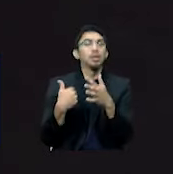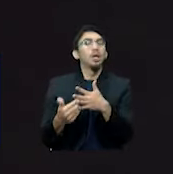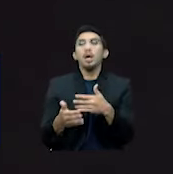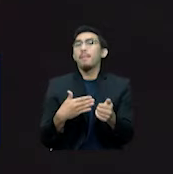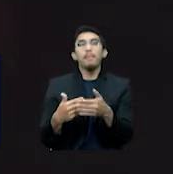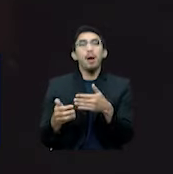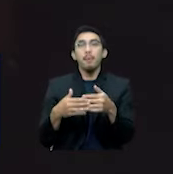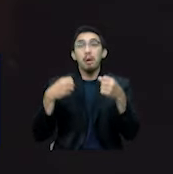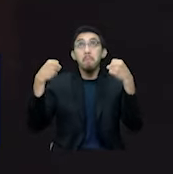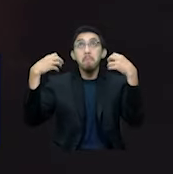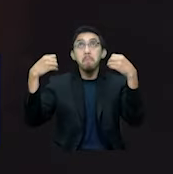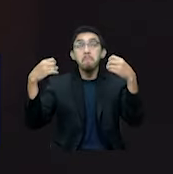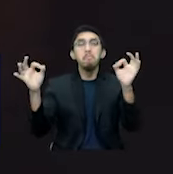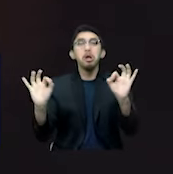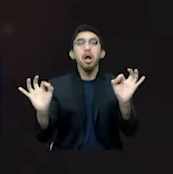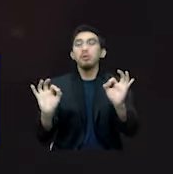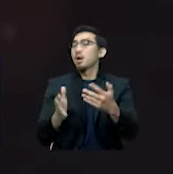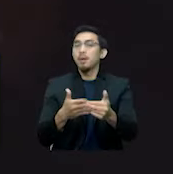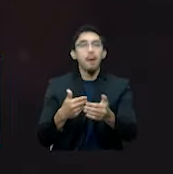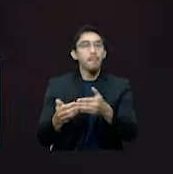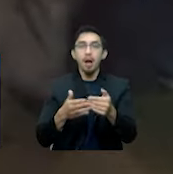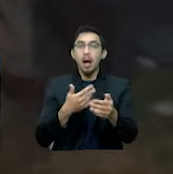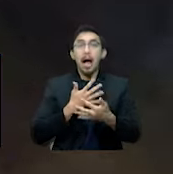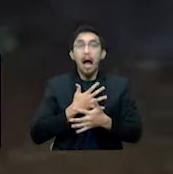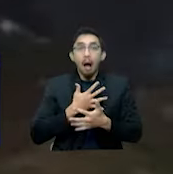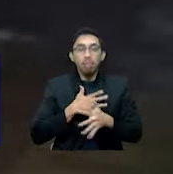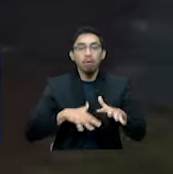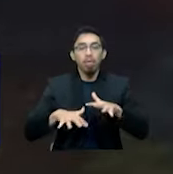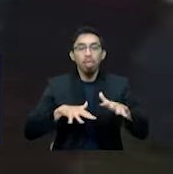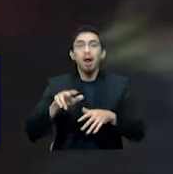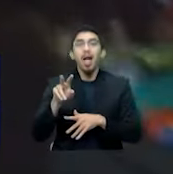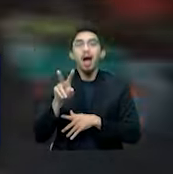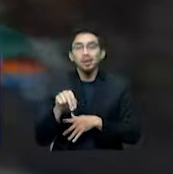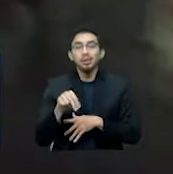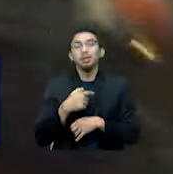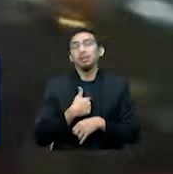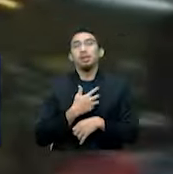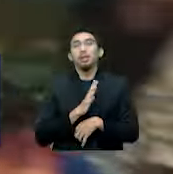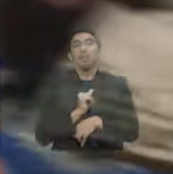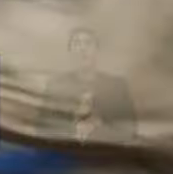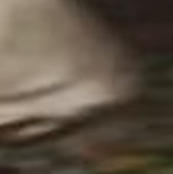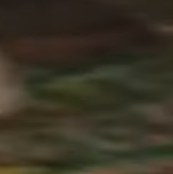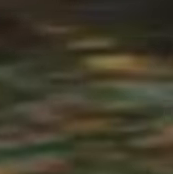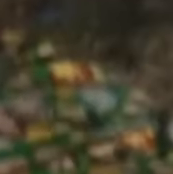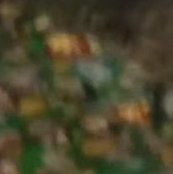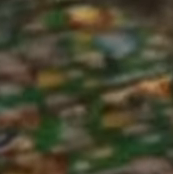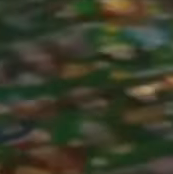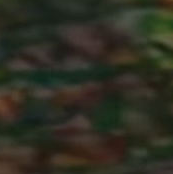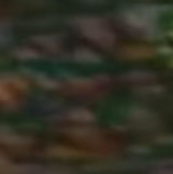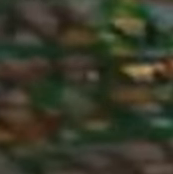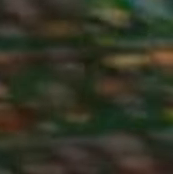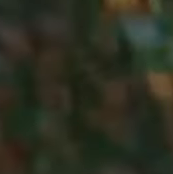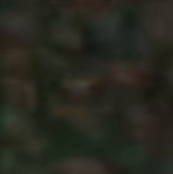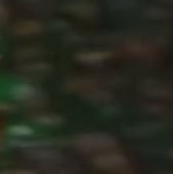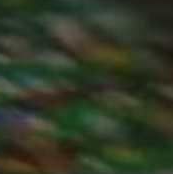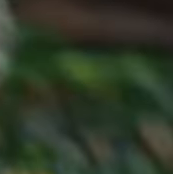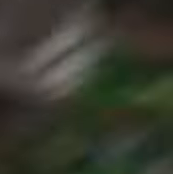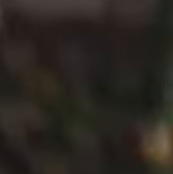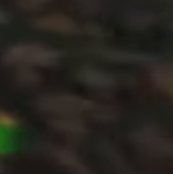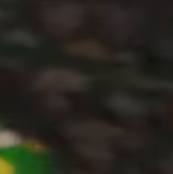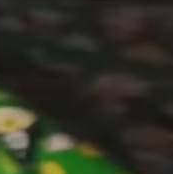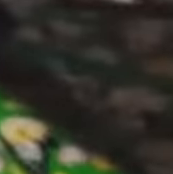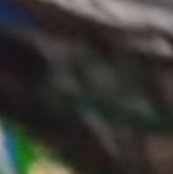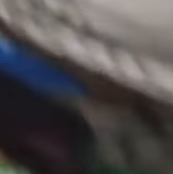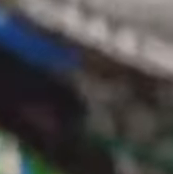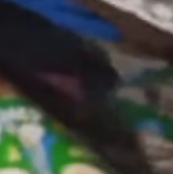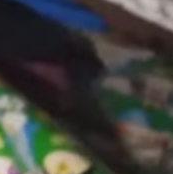lantaran khawatir datangnya gempa susulan. BPBD Gresik mencatat sebanyak 1.160 warga terdampak